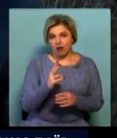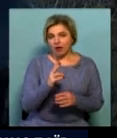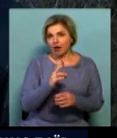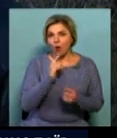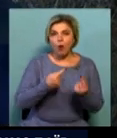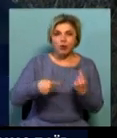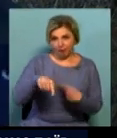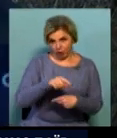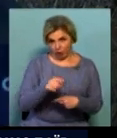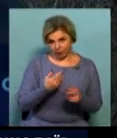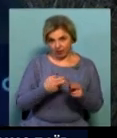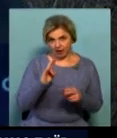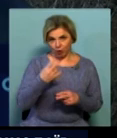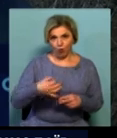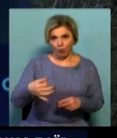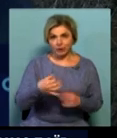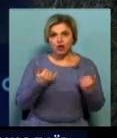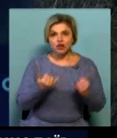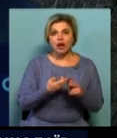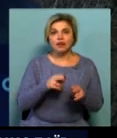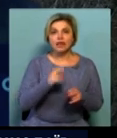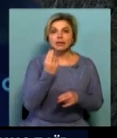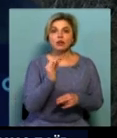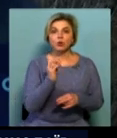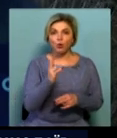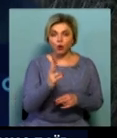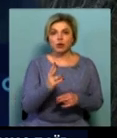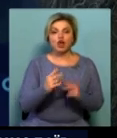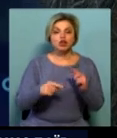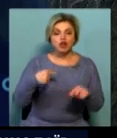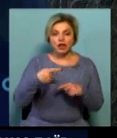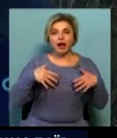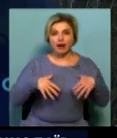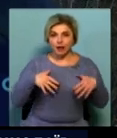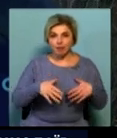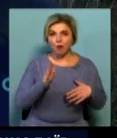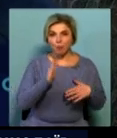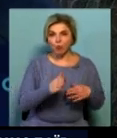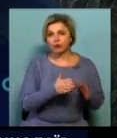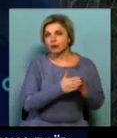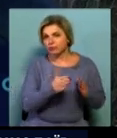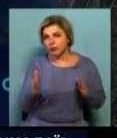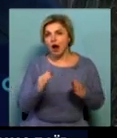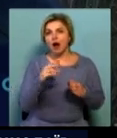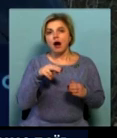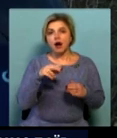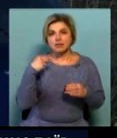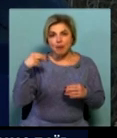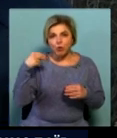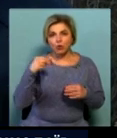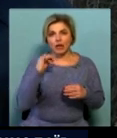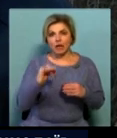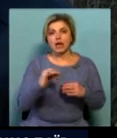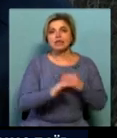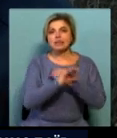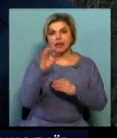тільки зароджується над Егейським морем. Надалі він через Крим буде просуватися при Азові і далі Запорізька і Східні